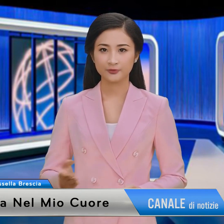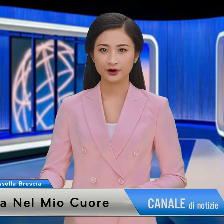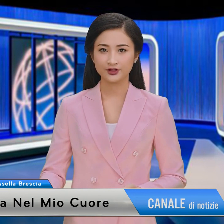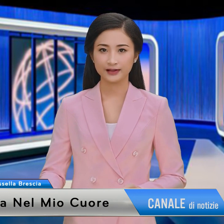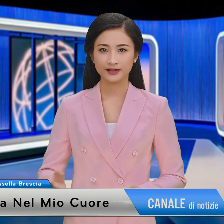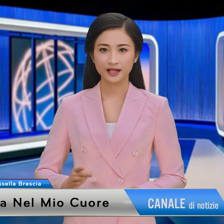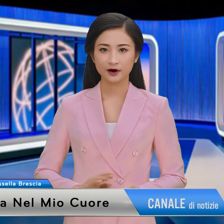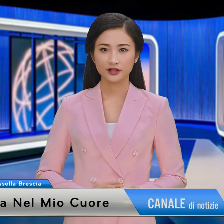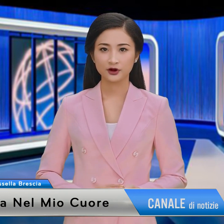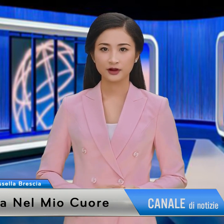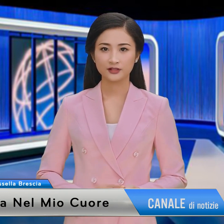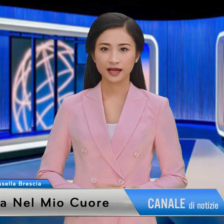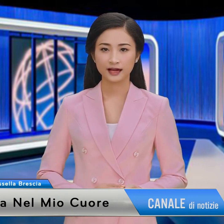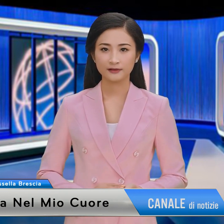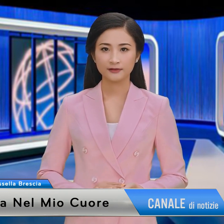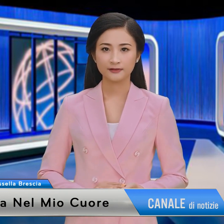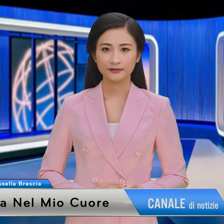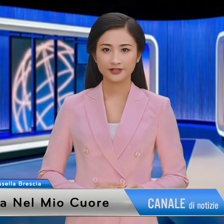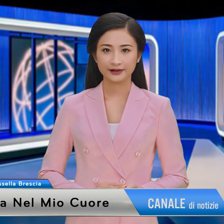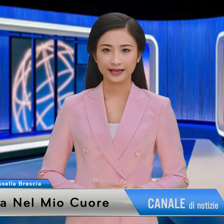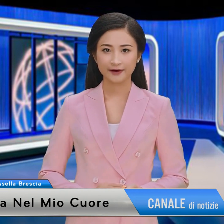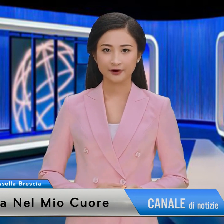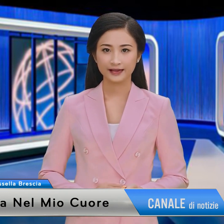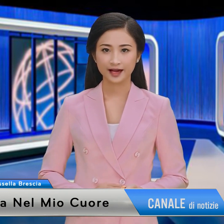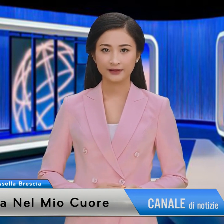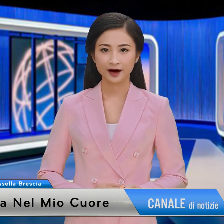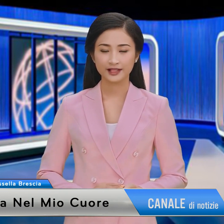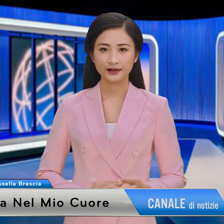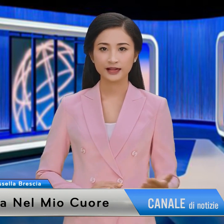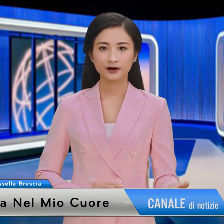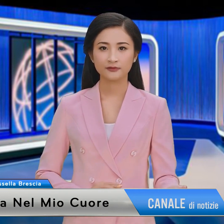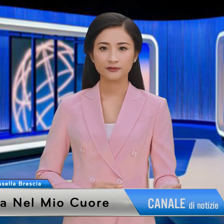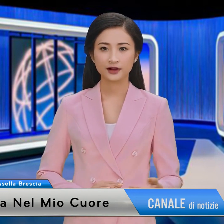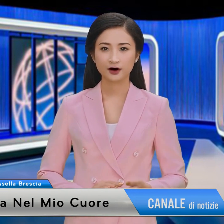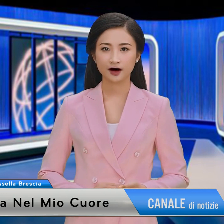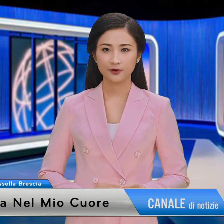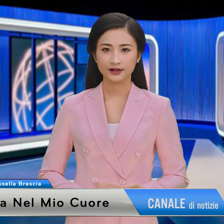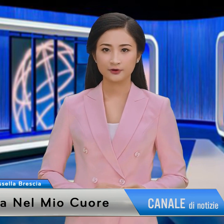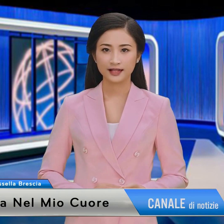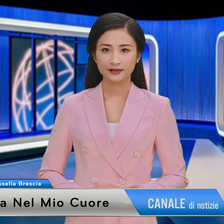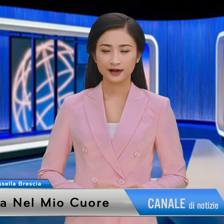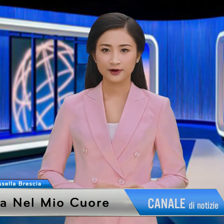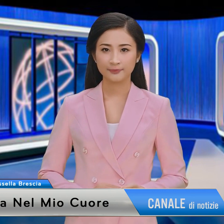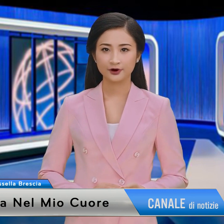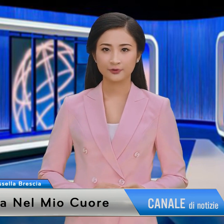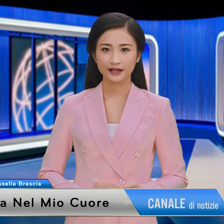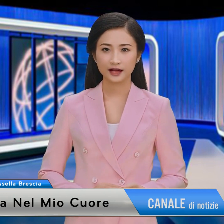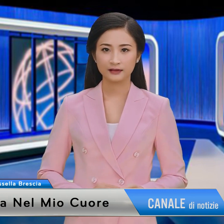opinione in modo che possiamo discuterne insieme. Ci vediamo nei prossimi video. fino a quando ci incontriamo nuovamente.